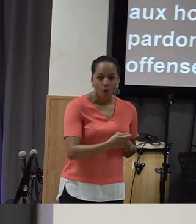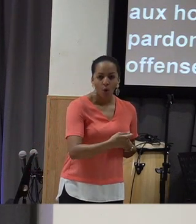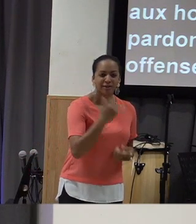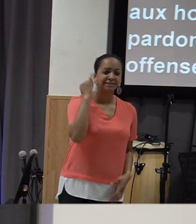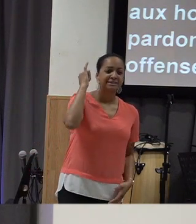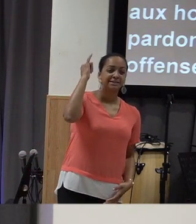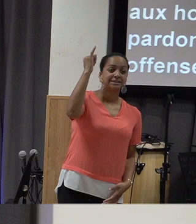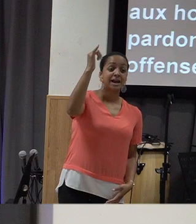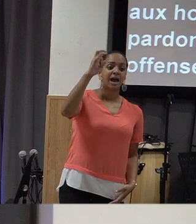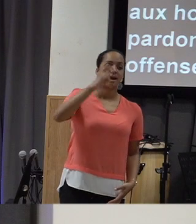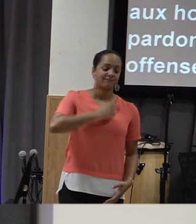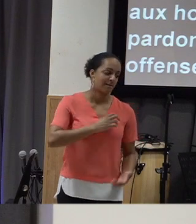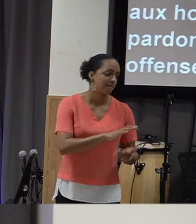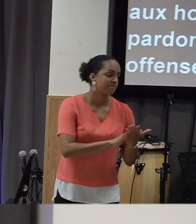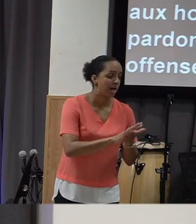offense?